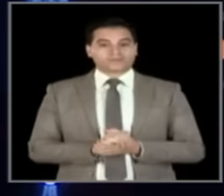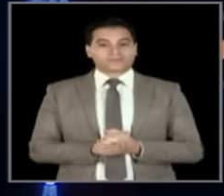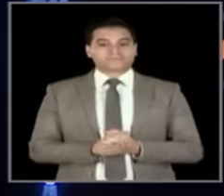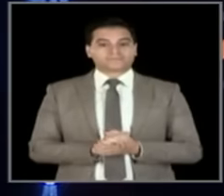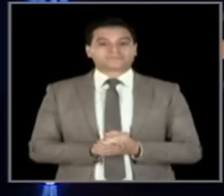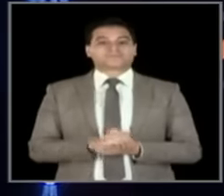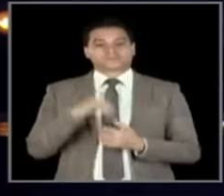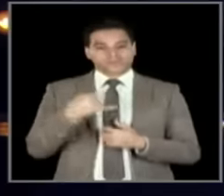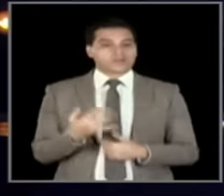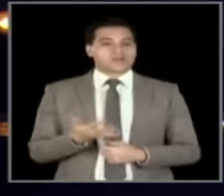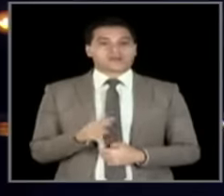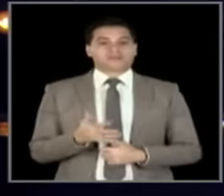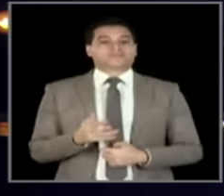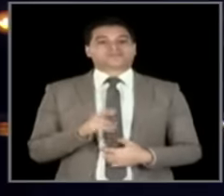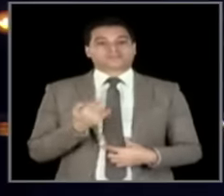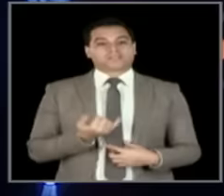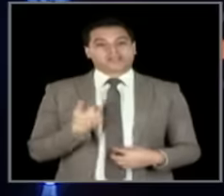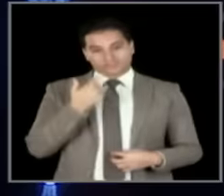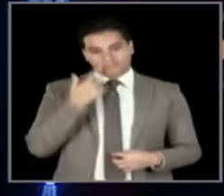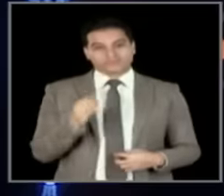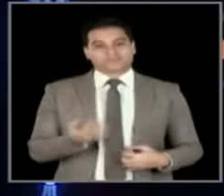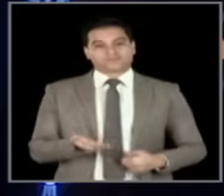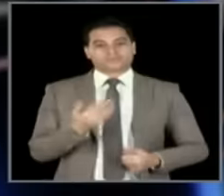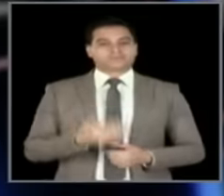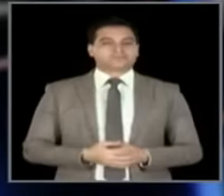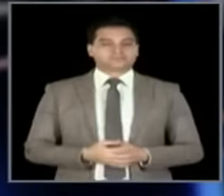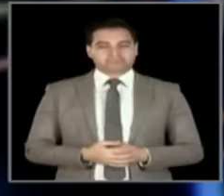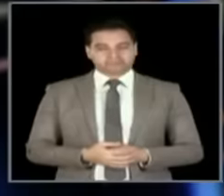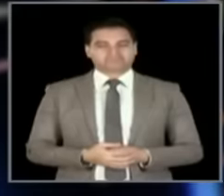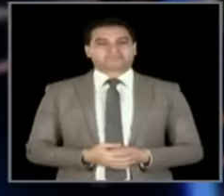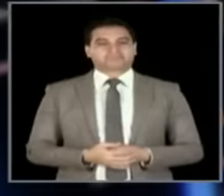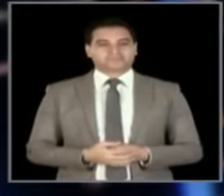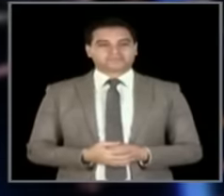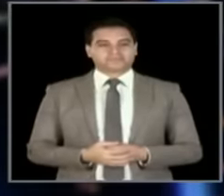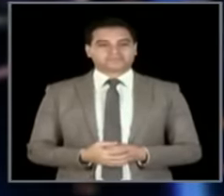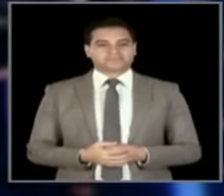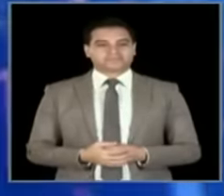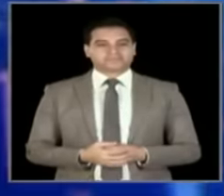تاخدوا الجوكر؟ سهل. انا رأيي تاخدوا الجوكر.